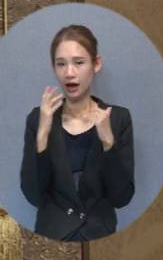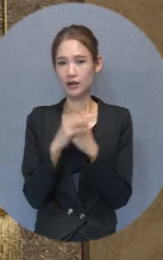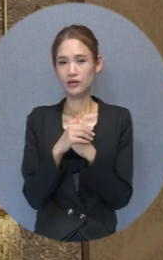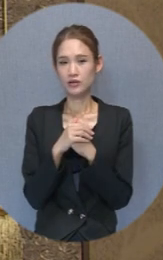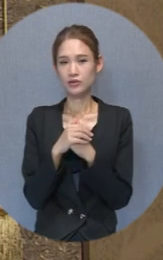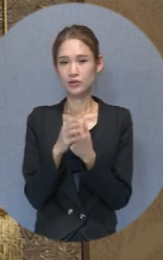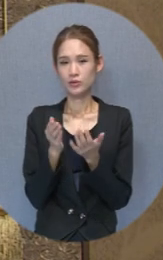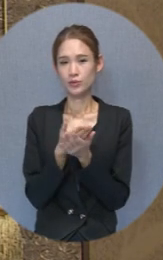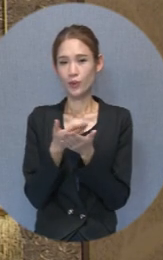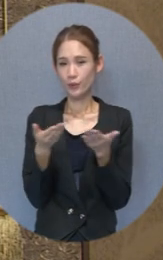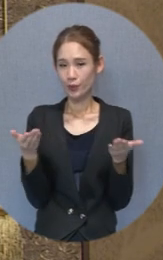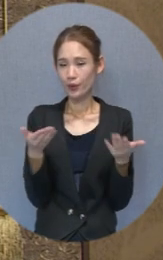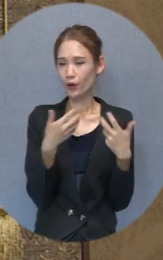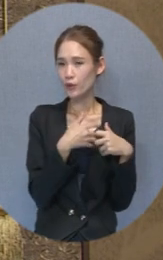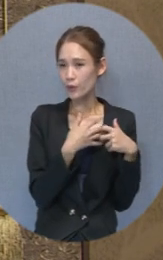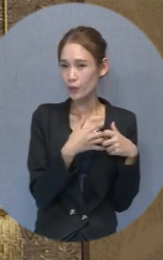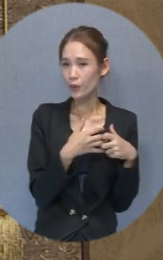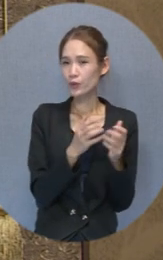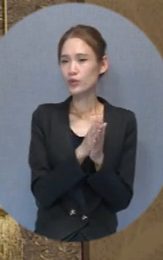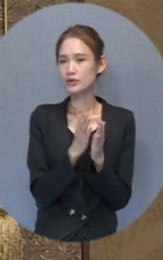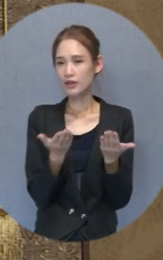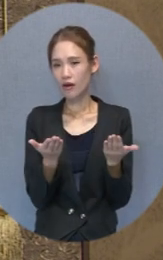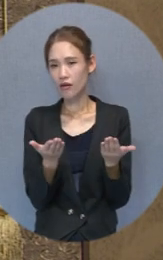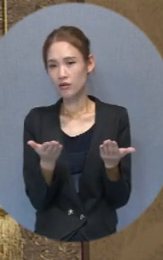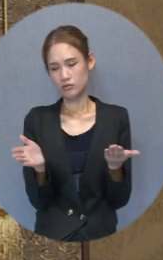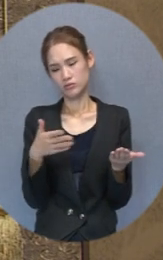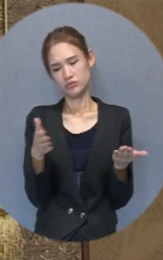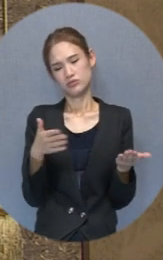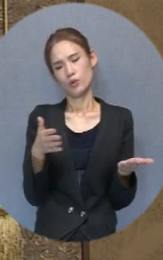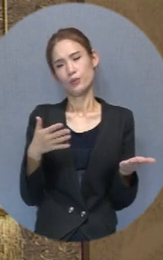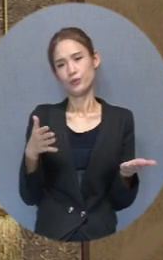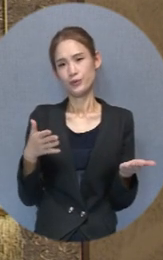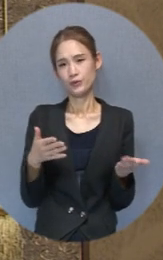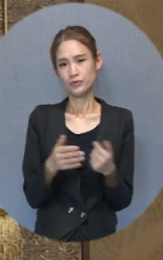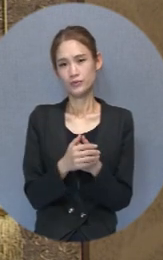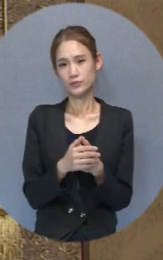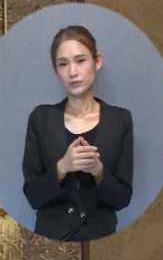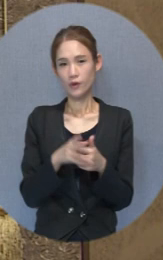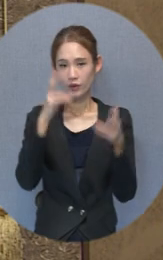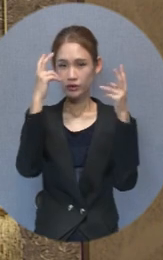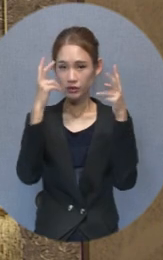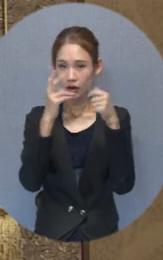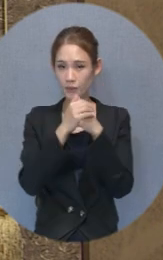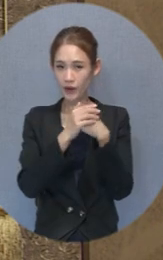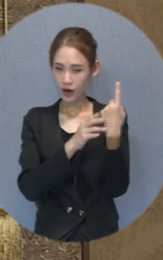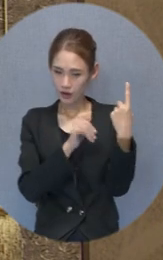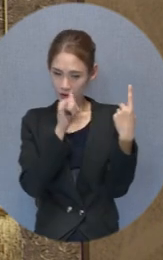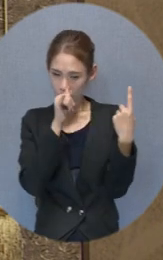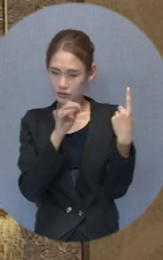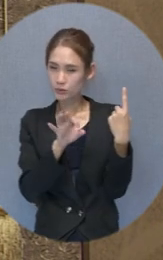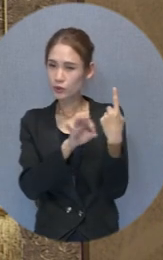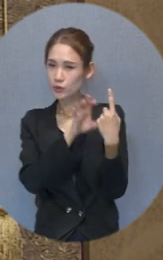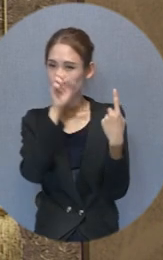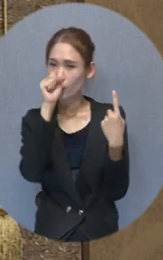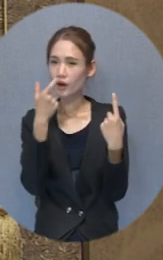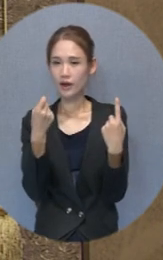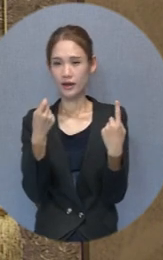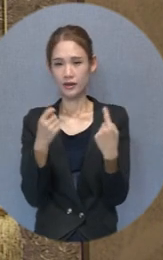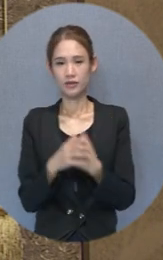주는 이런 보급할 수 있는 교구제가 거의 없어요. 그래서 그런 기업이 하나쯤은 있어야 된다. 네. 그래서